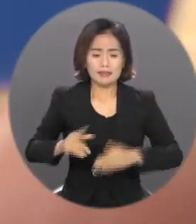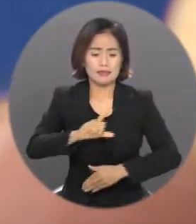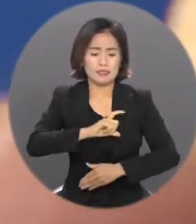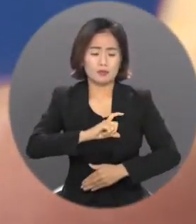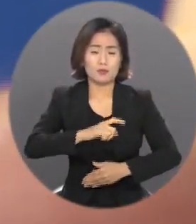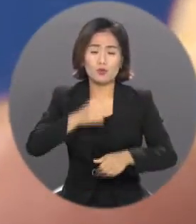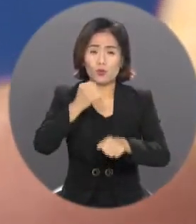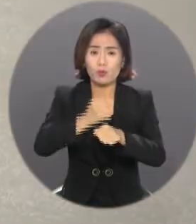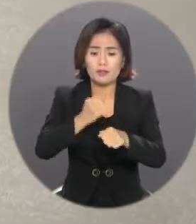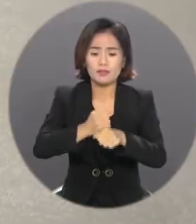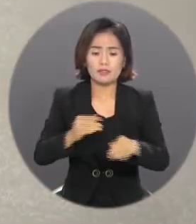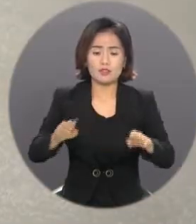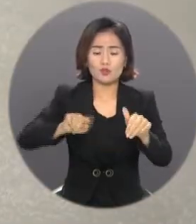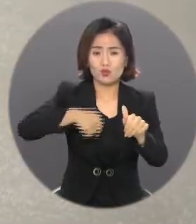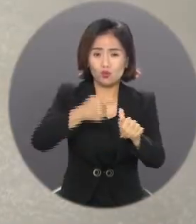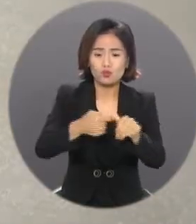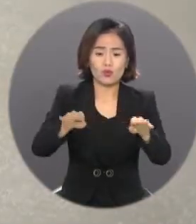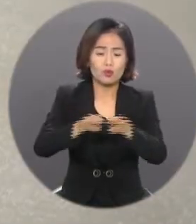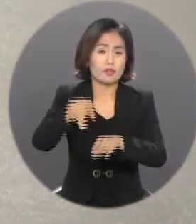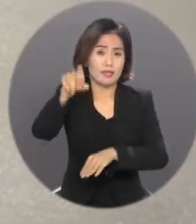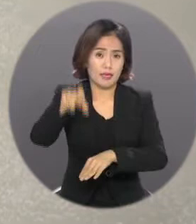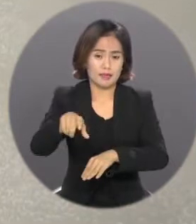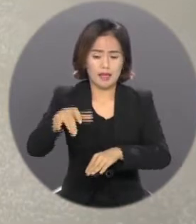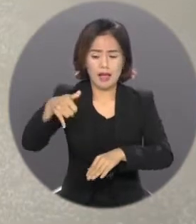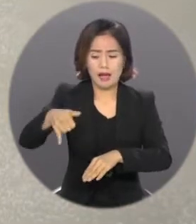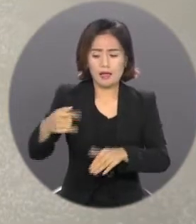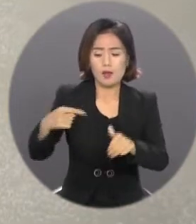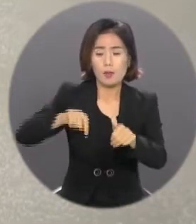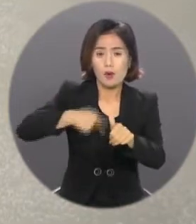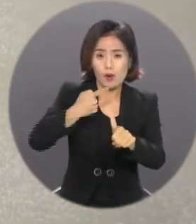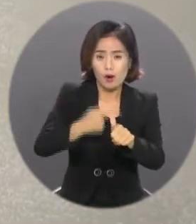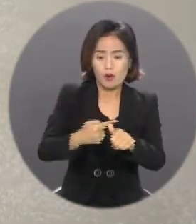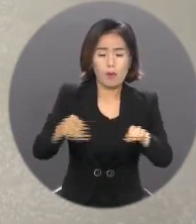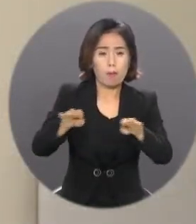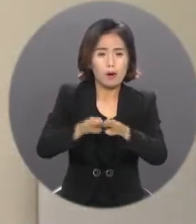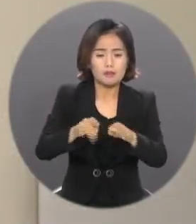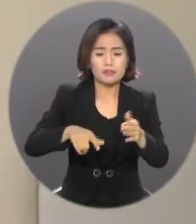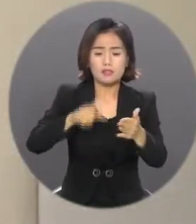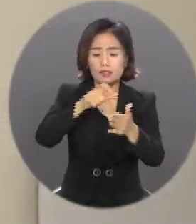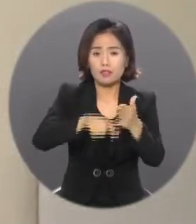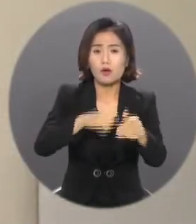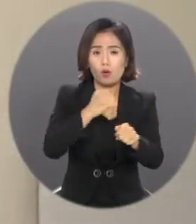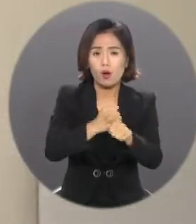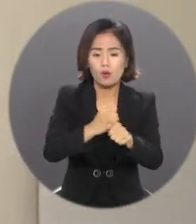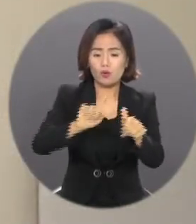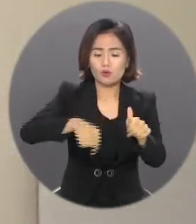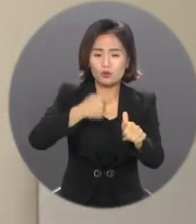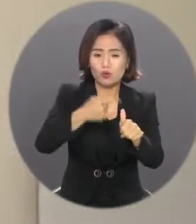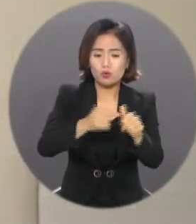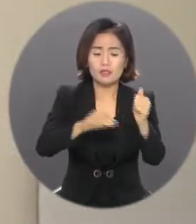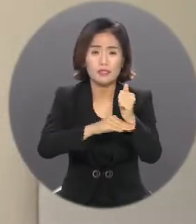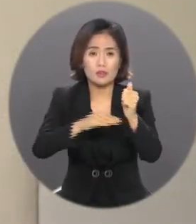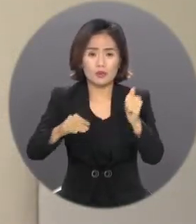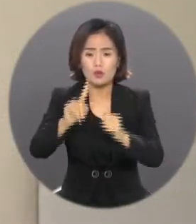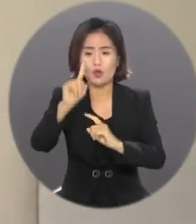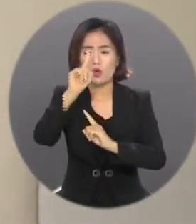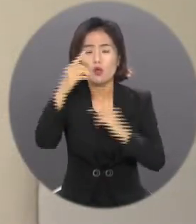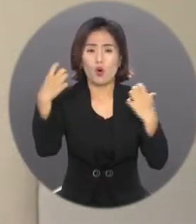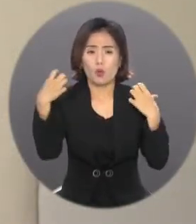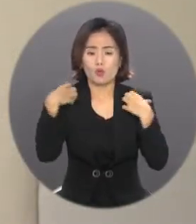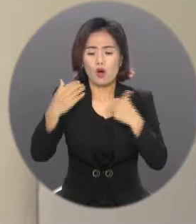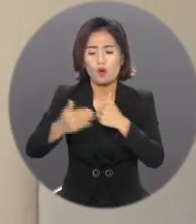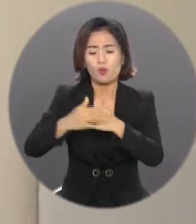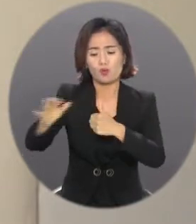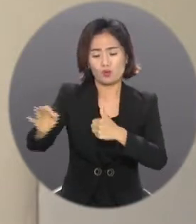하듯 어린이의 가방 등의 부착한 뒤 등하원 시점을 기록하고 출석이 수를 금으로 정부가 보육료를